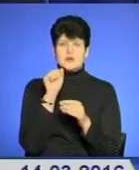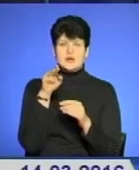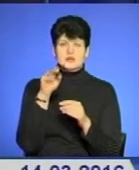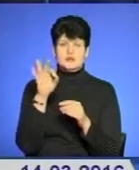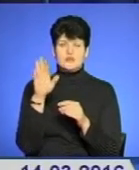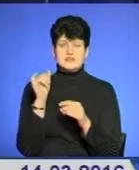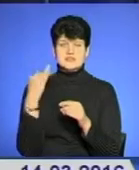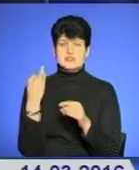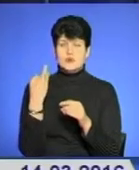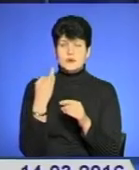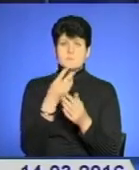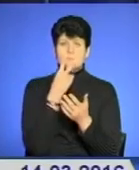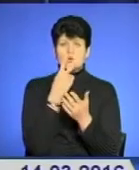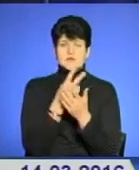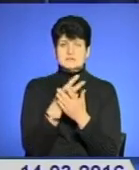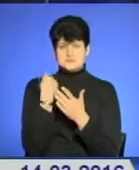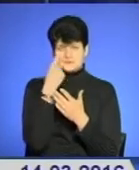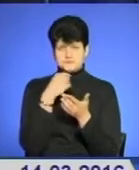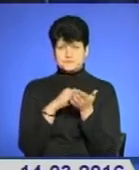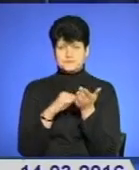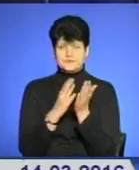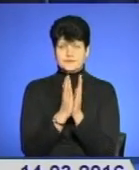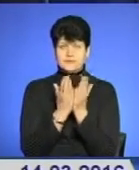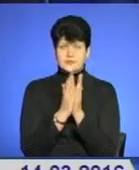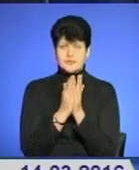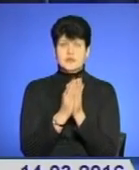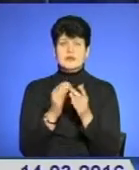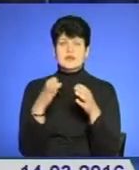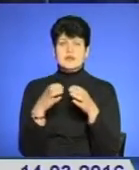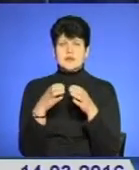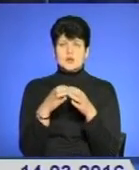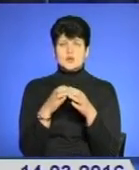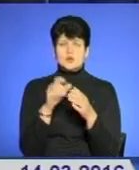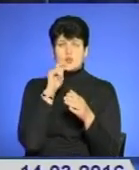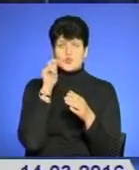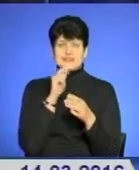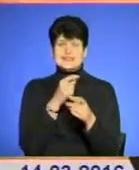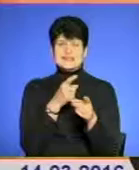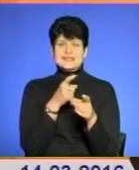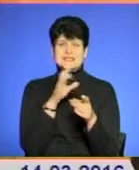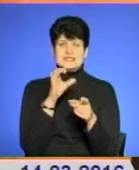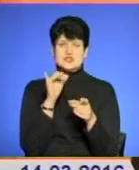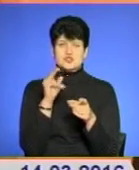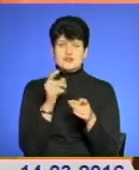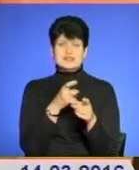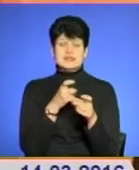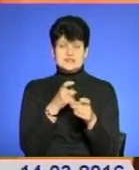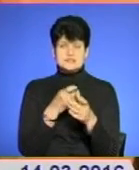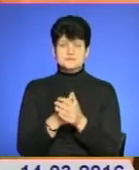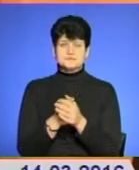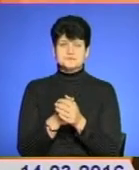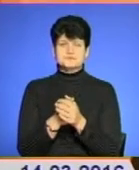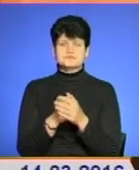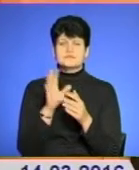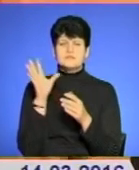Микола Лазарович репрезентував монографію «Легіон українських січових стрільців. Формування, ідея, боротьба». У мене все ж таки